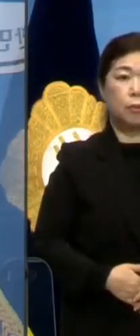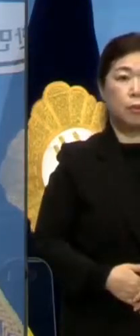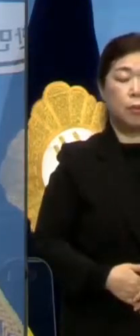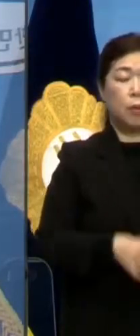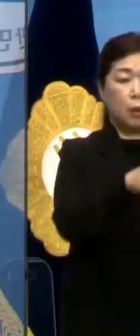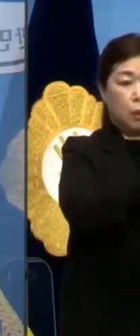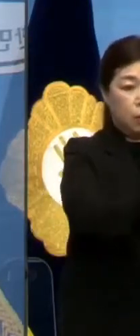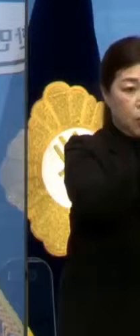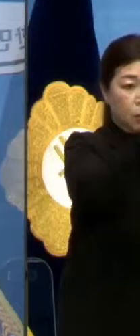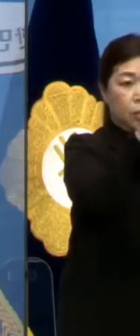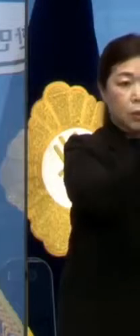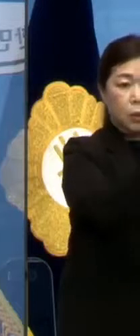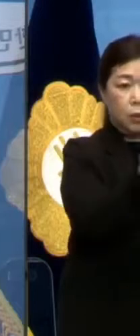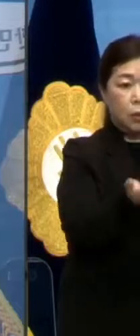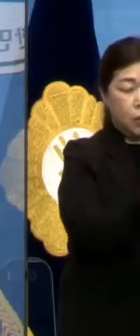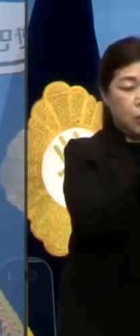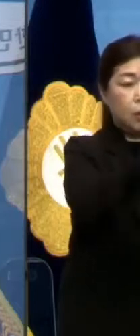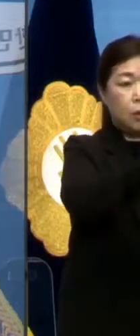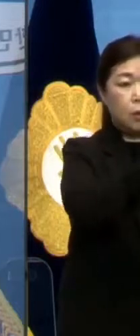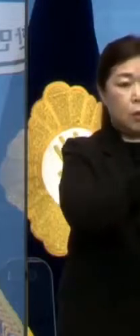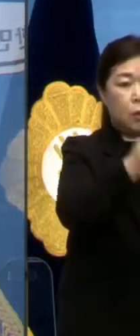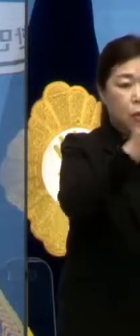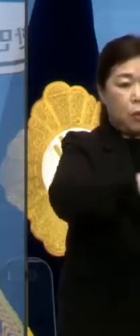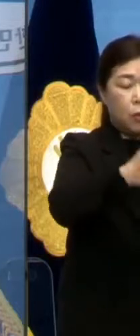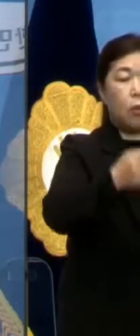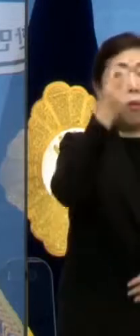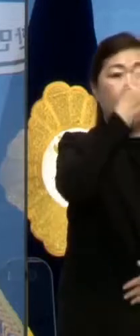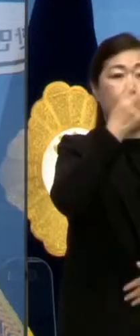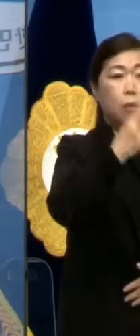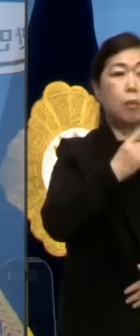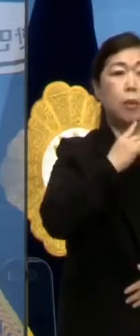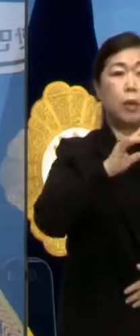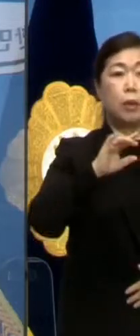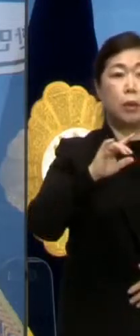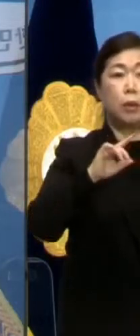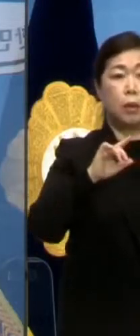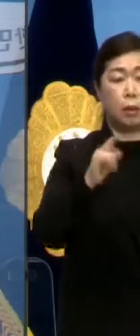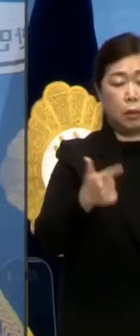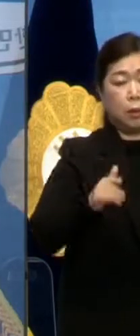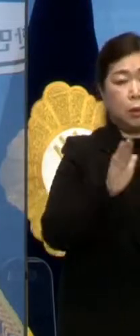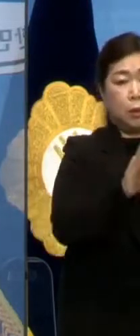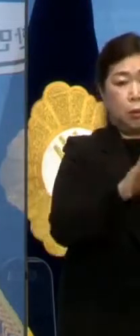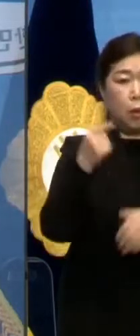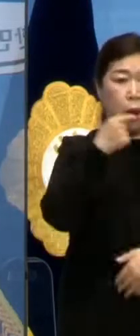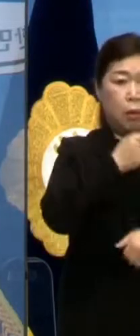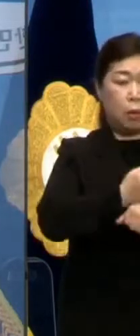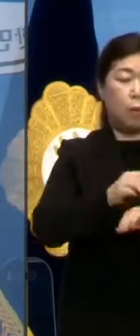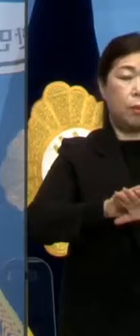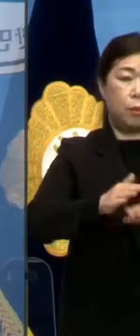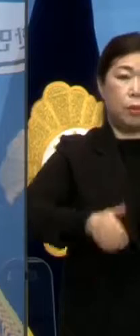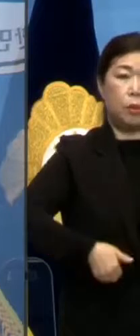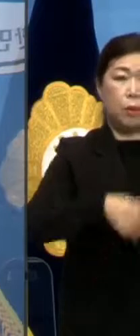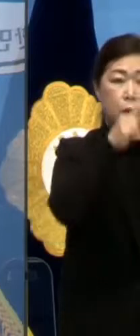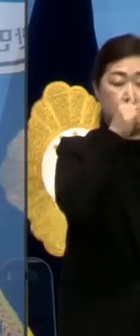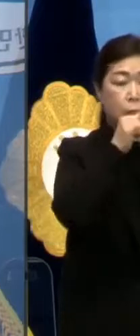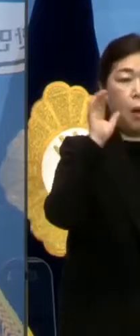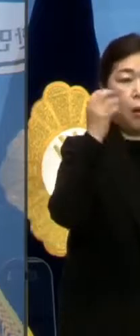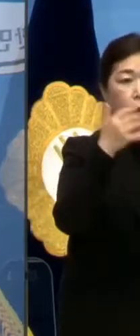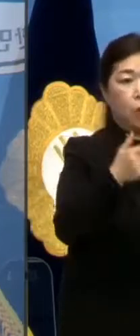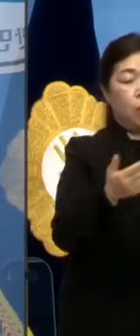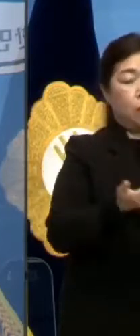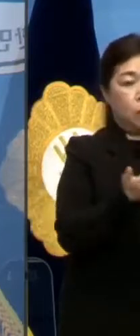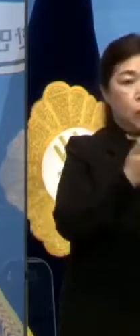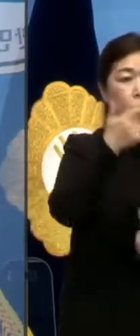입양 절차 전반의 공적 관리 감독뿐 아니라 지원을 강화할 필요가 있다. 아동과